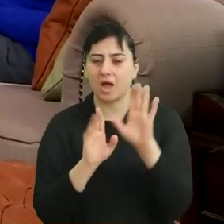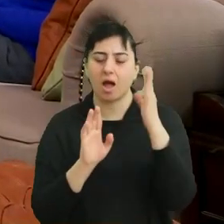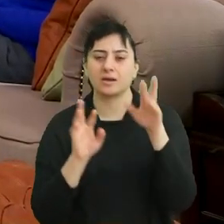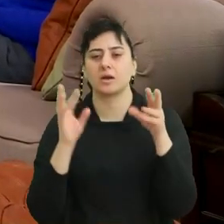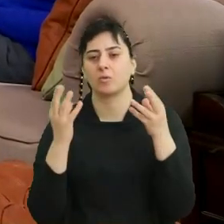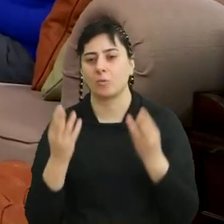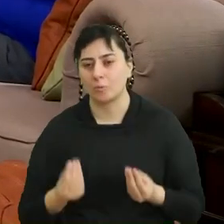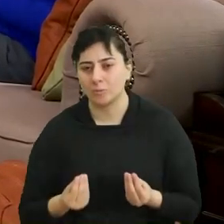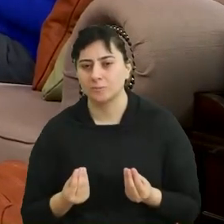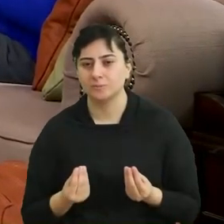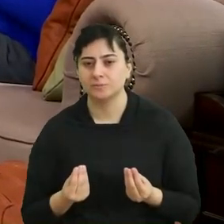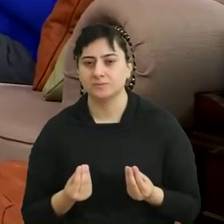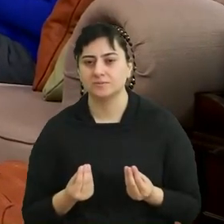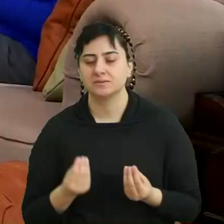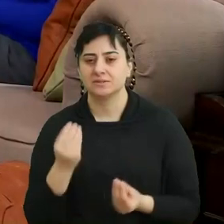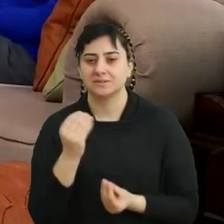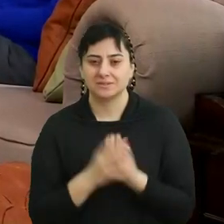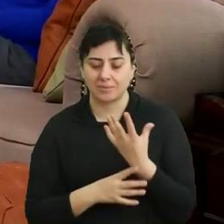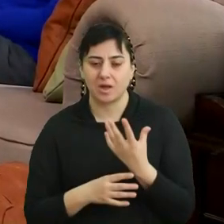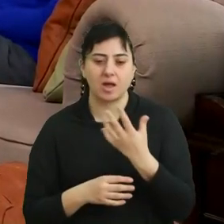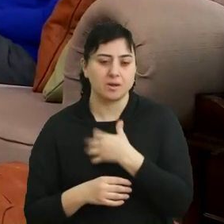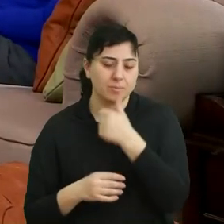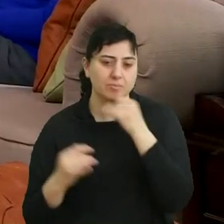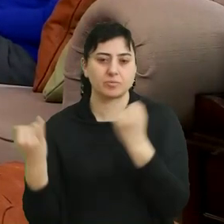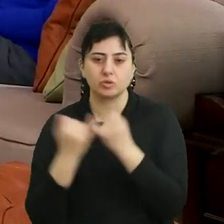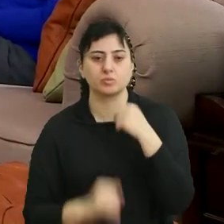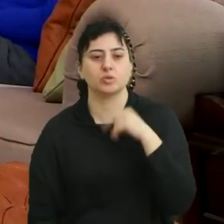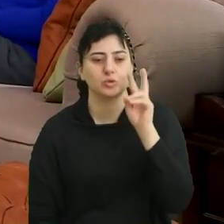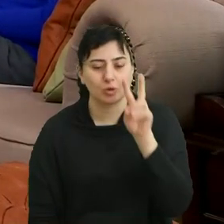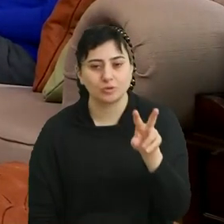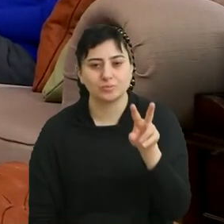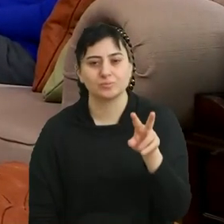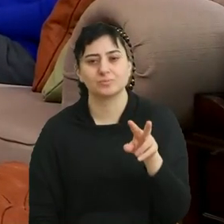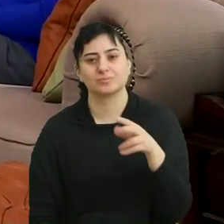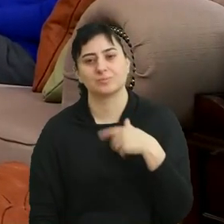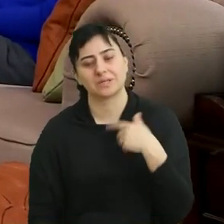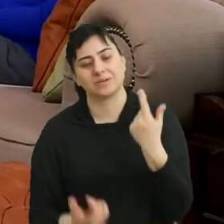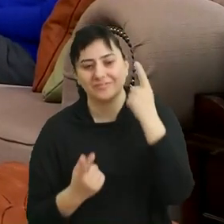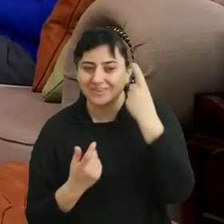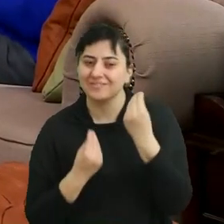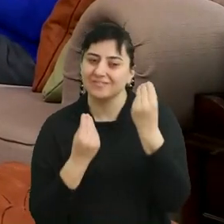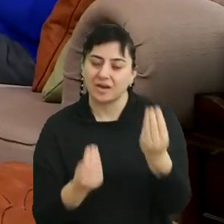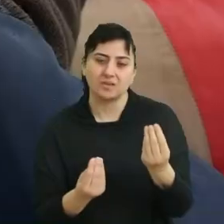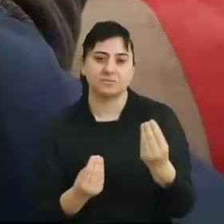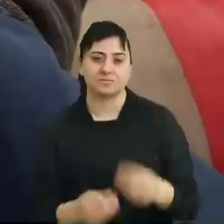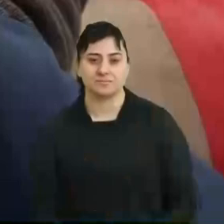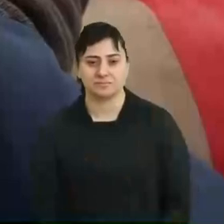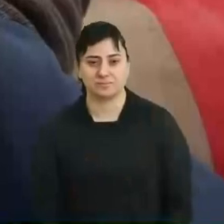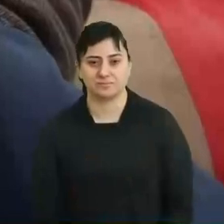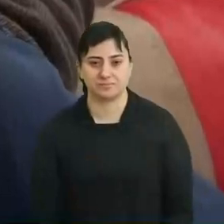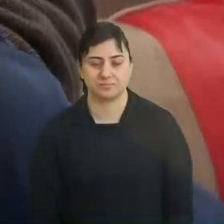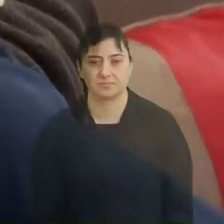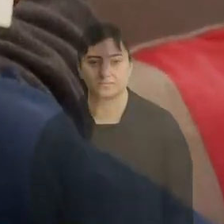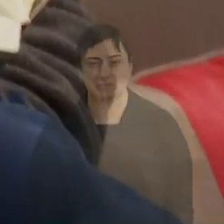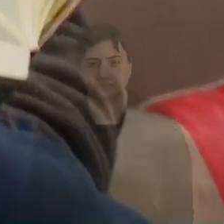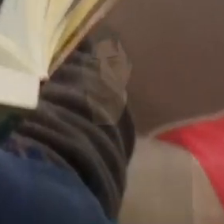aynası oluyorlar. Sabah annemle babamı tartışırken gördüm ben. Onlara naçizane bir tavsiye ederim. Kemal